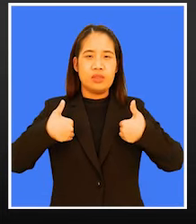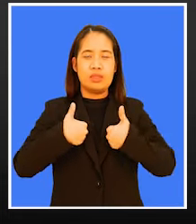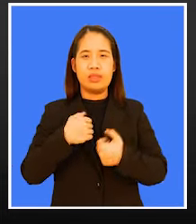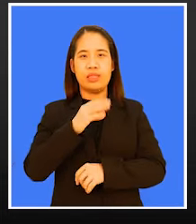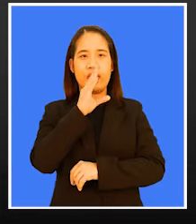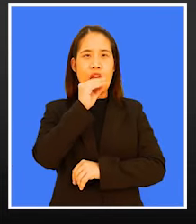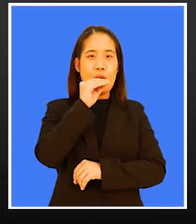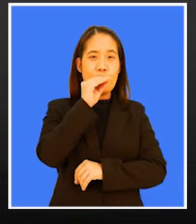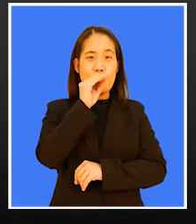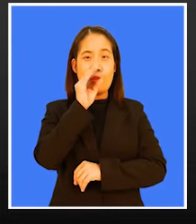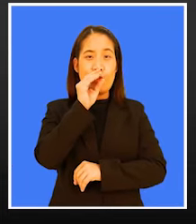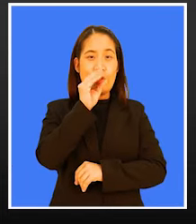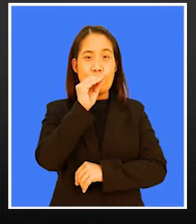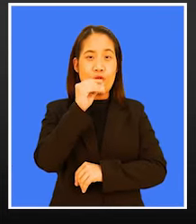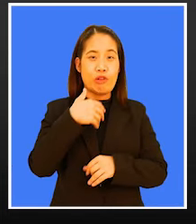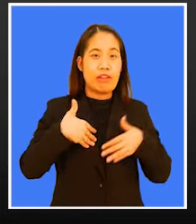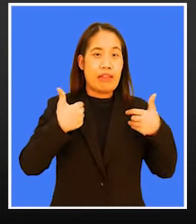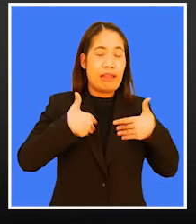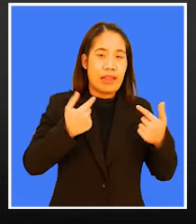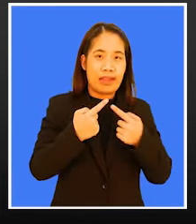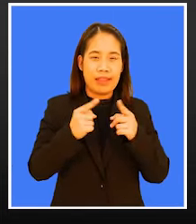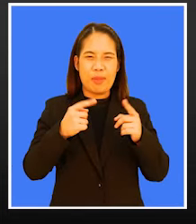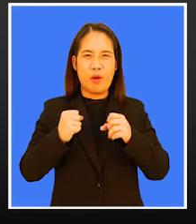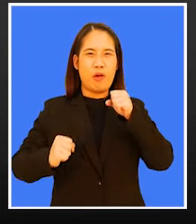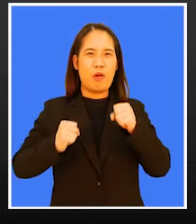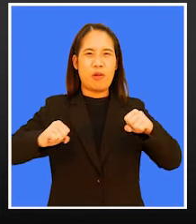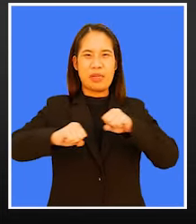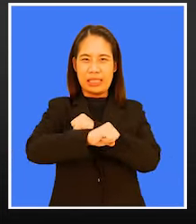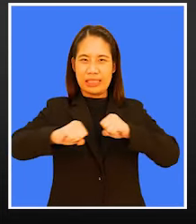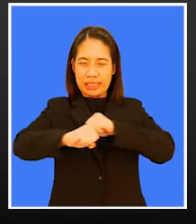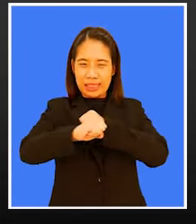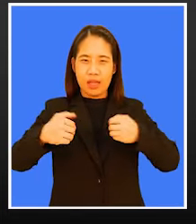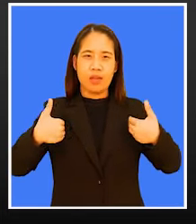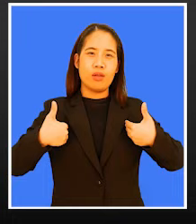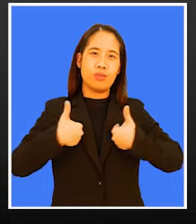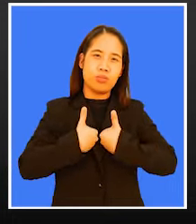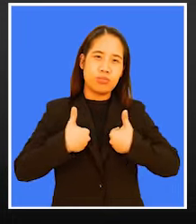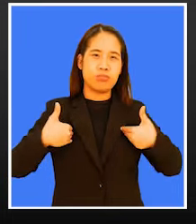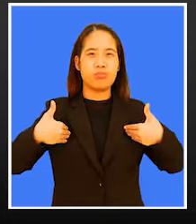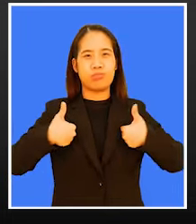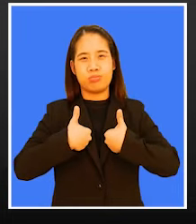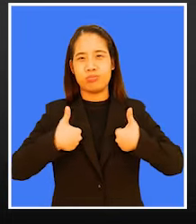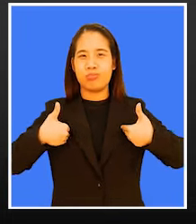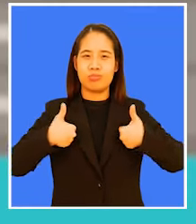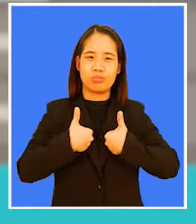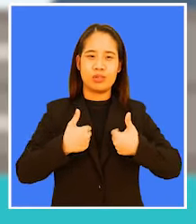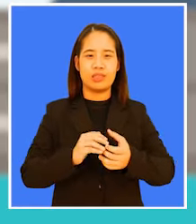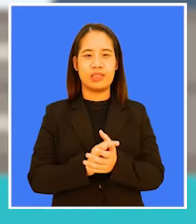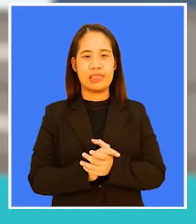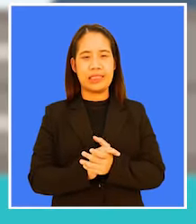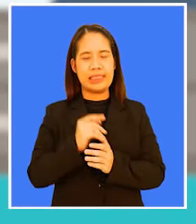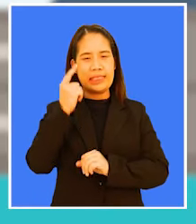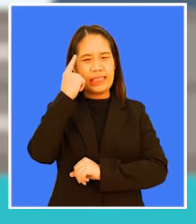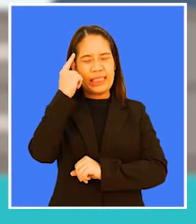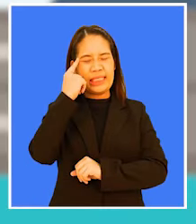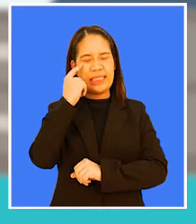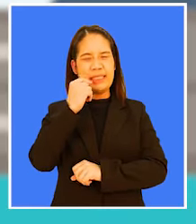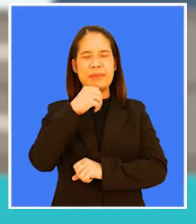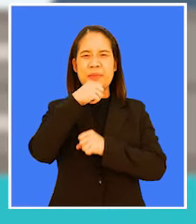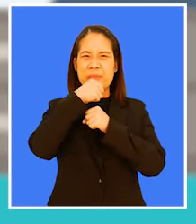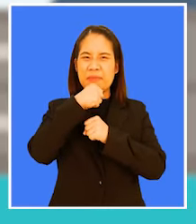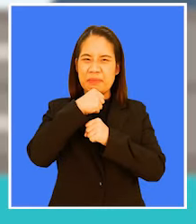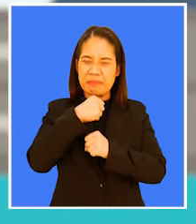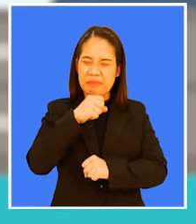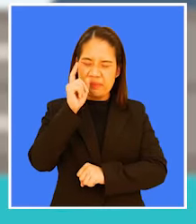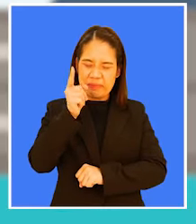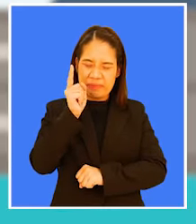เรื่องเมาปากนี่ไม่เคยหมดแรงแต่พอเรื่องออกกำลังกายนี่แรงหมดทุกทีสงสัยเราคงอายุม